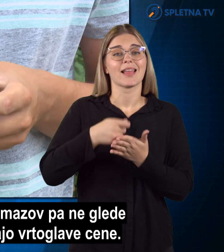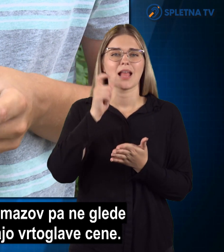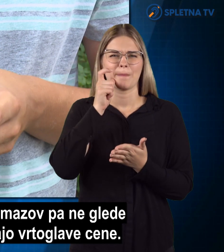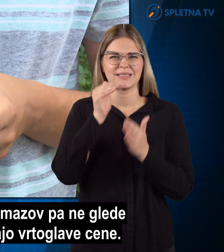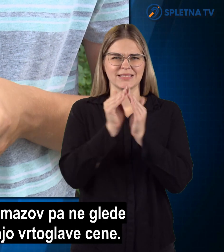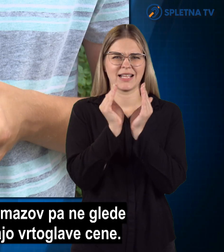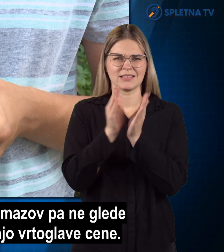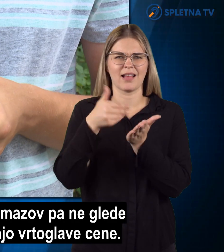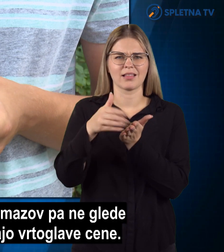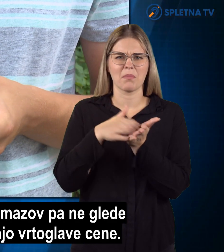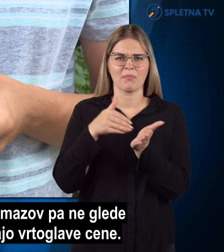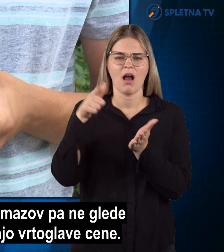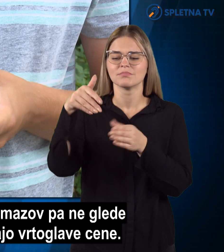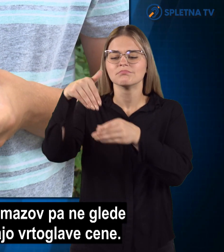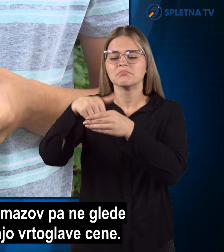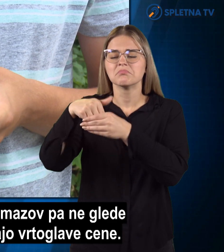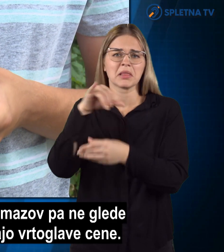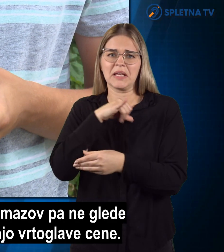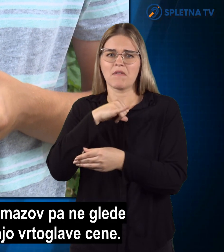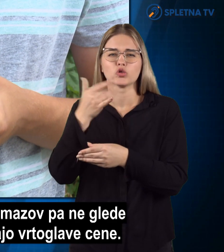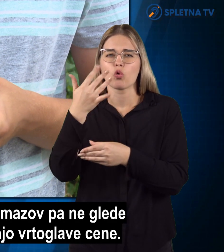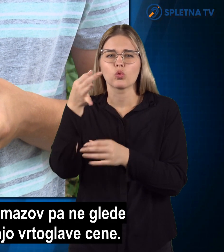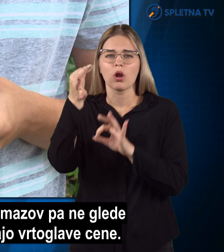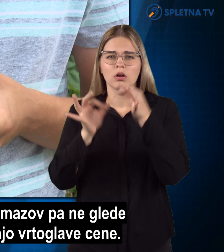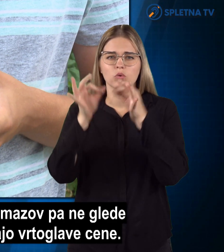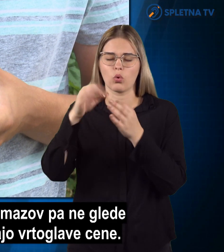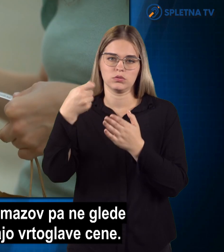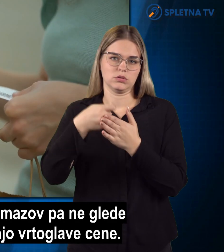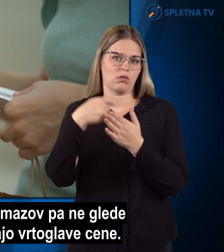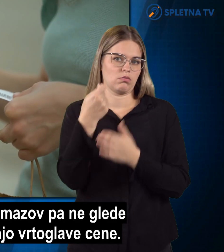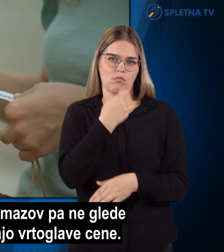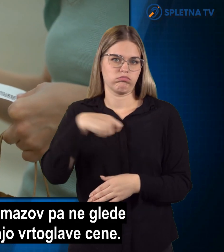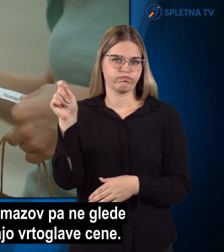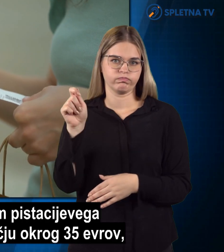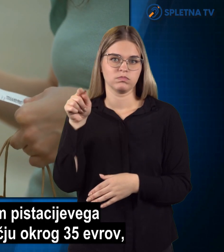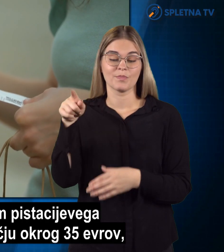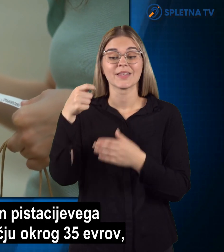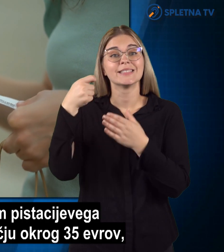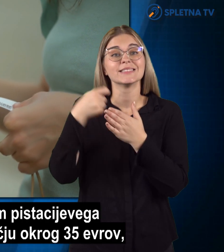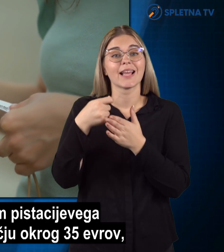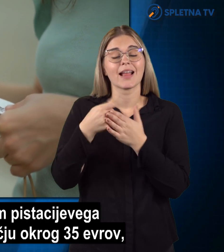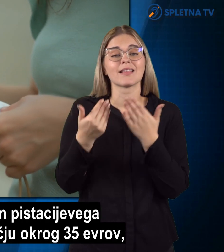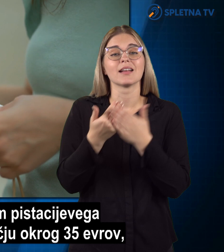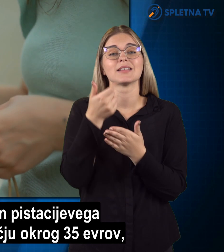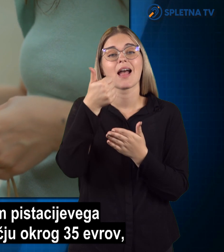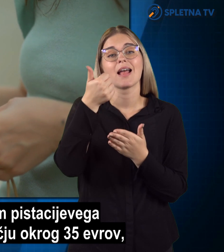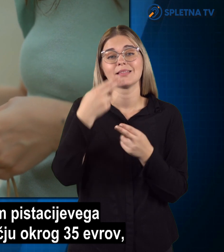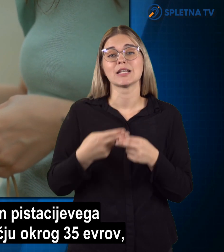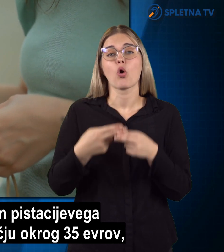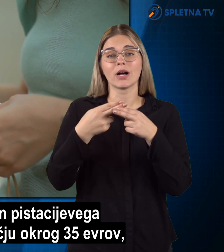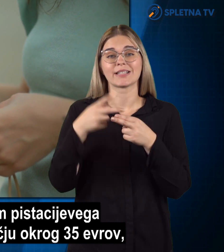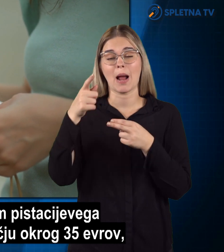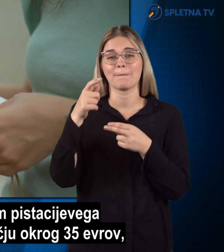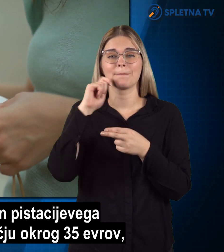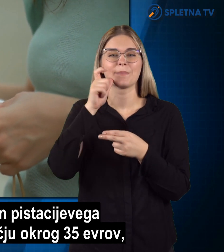Pistacjevi namazi pa ne glede na odstotke dosegajo vrtoglave cene. Cena za kilogram pistacijevega namaza